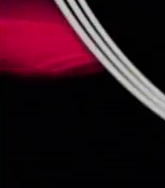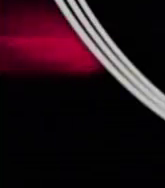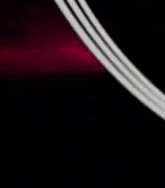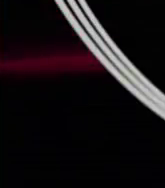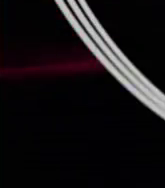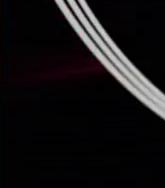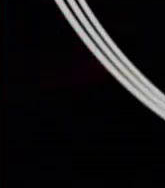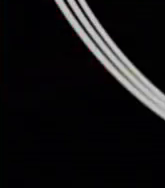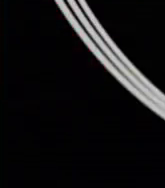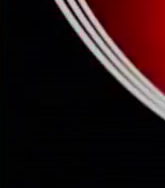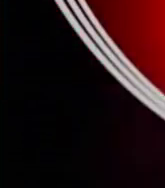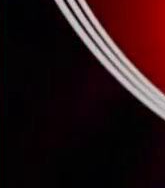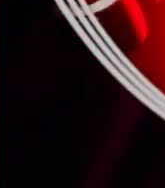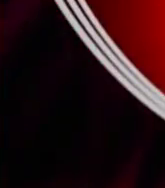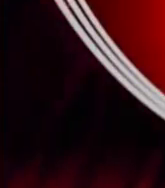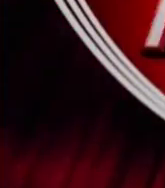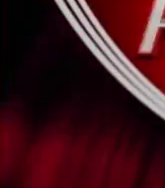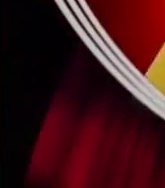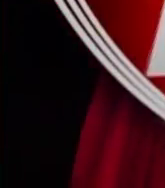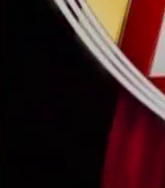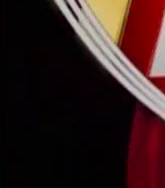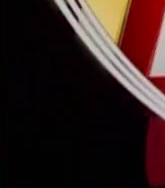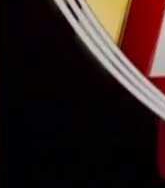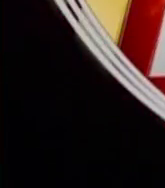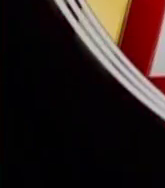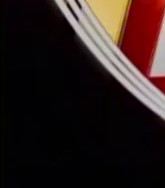हट न्युज एक्सप्रेस।